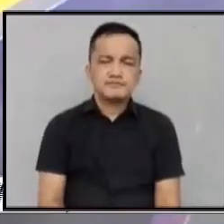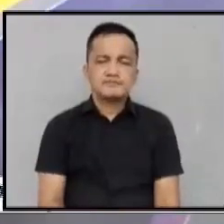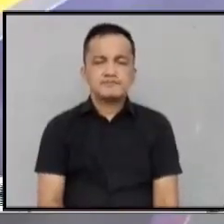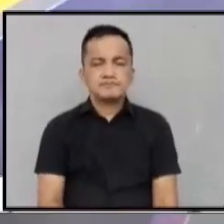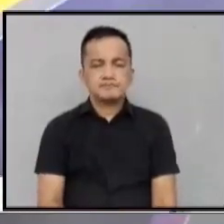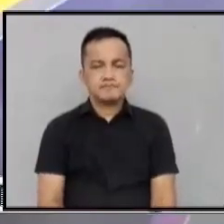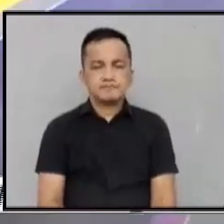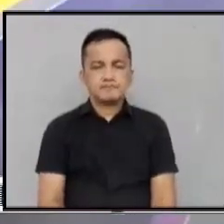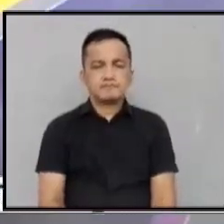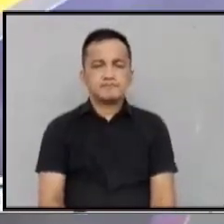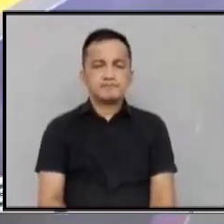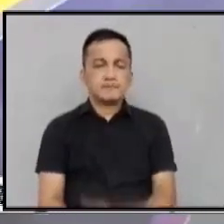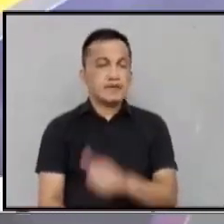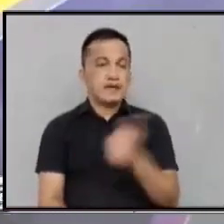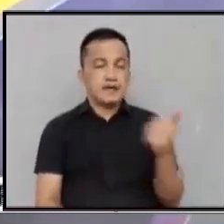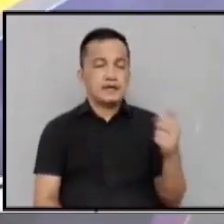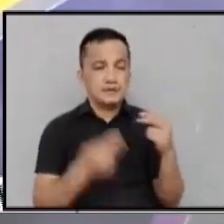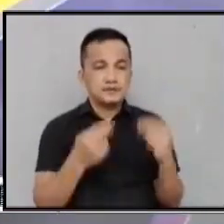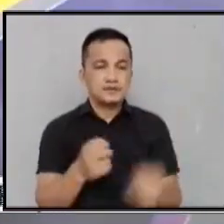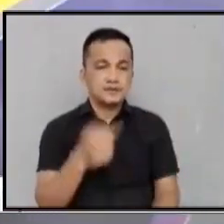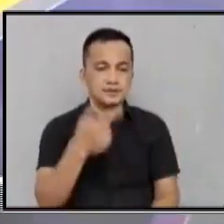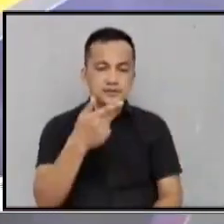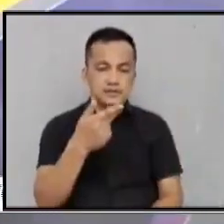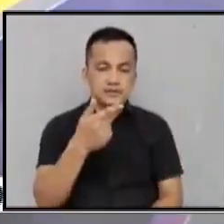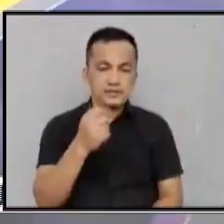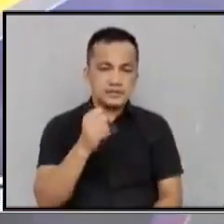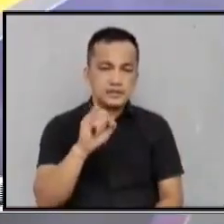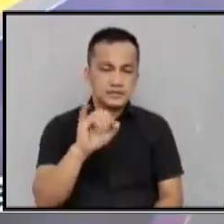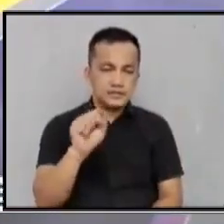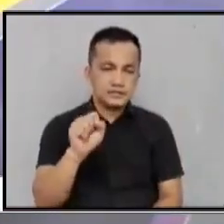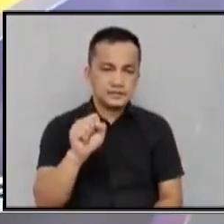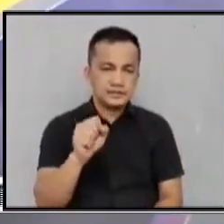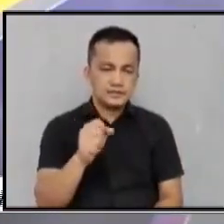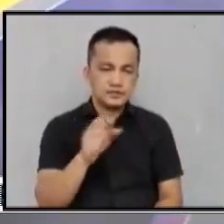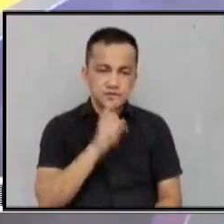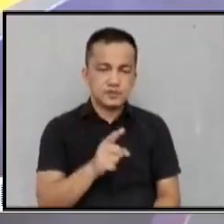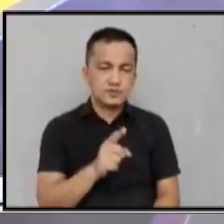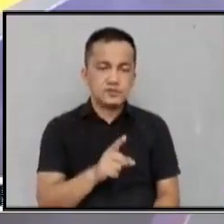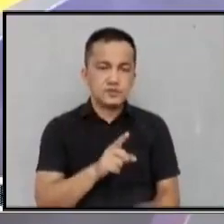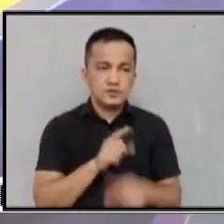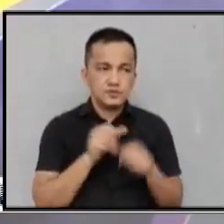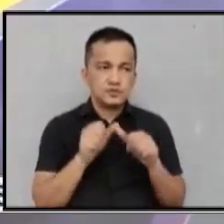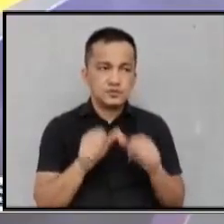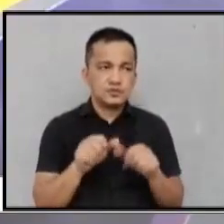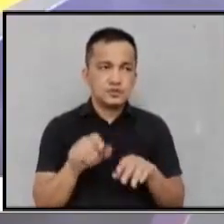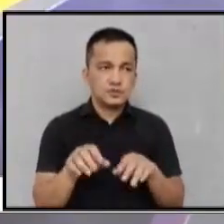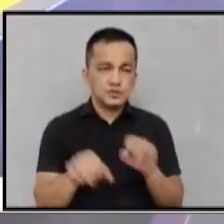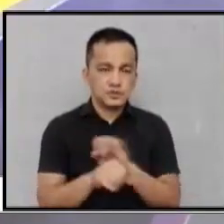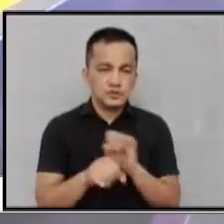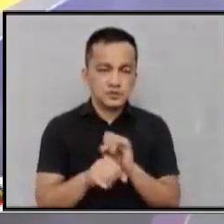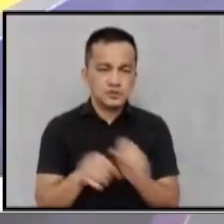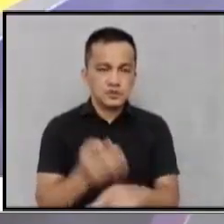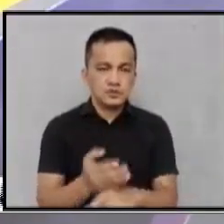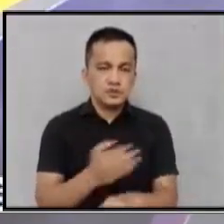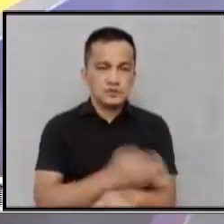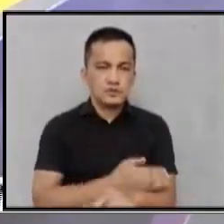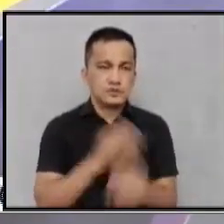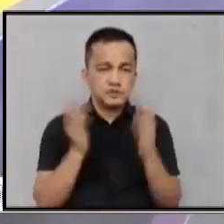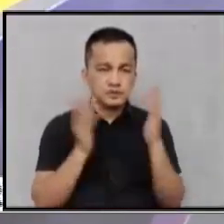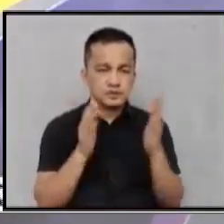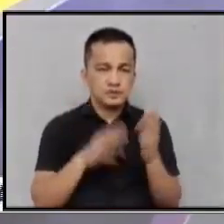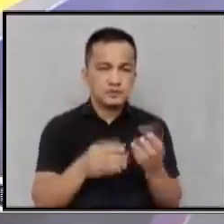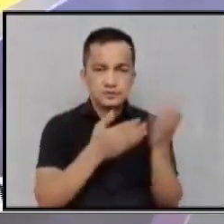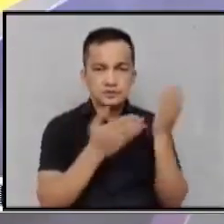na, tiniyak po ng Government Service Insurance System na patuloy ang kanilang hakbang upang mas mapabuti pa ang kanilang serbisyong hatid sa kanilang mga